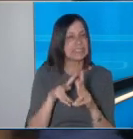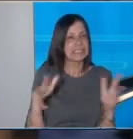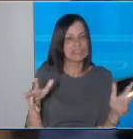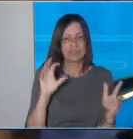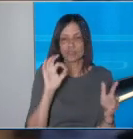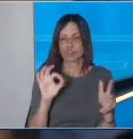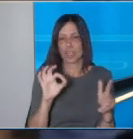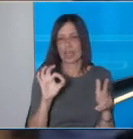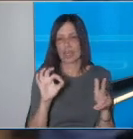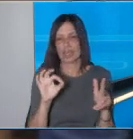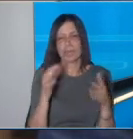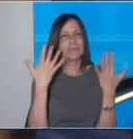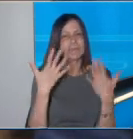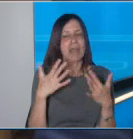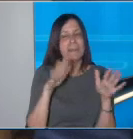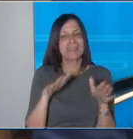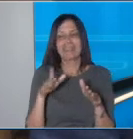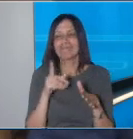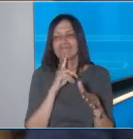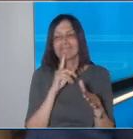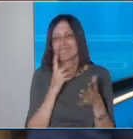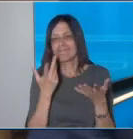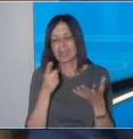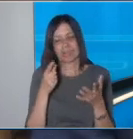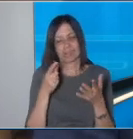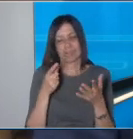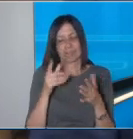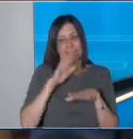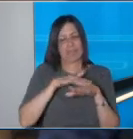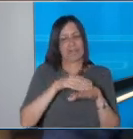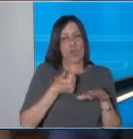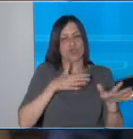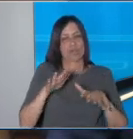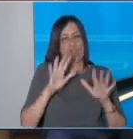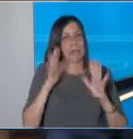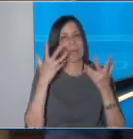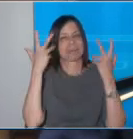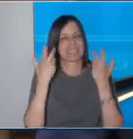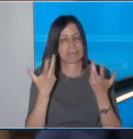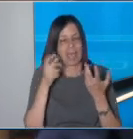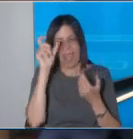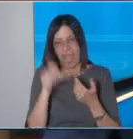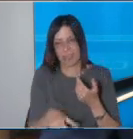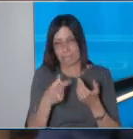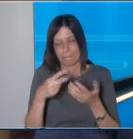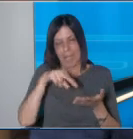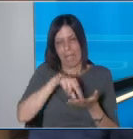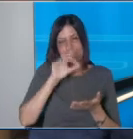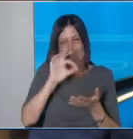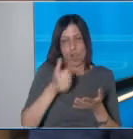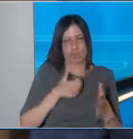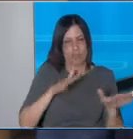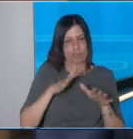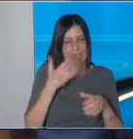של מספר מנדטים זעום לכס ראש הממשלה. ומה אתה מצפה? שאדם במעמדו של ראש